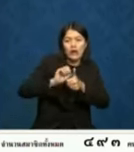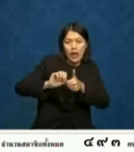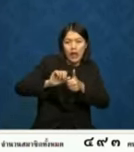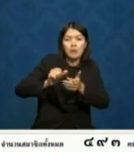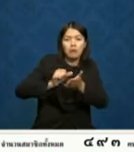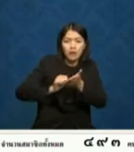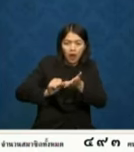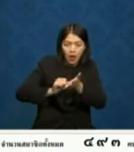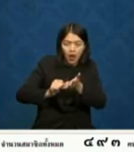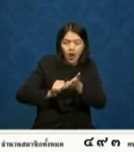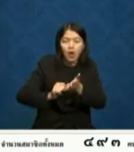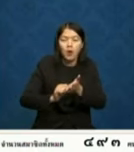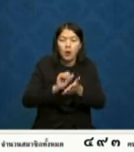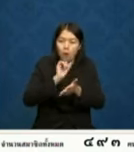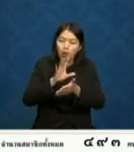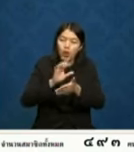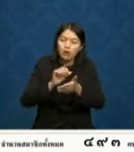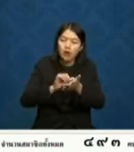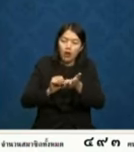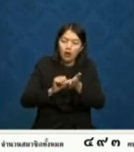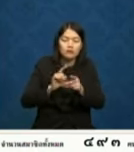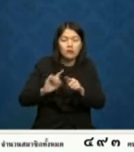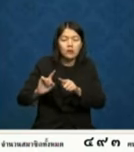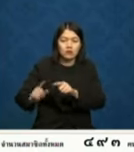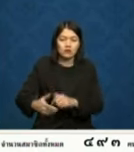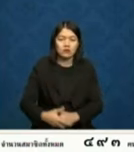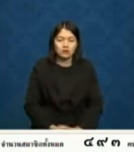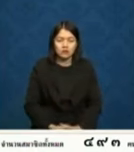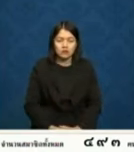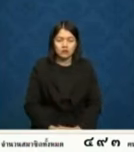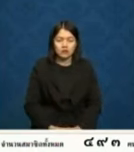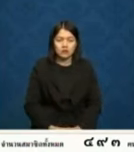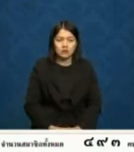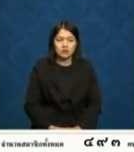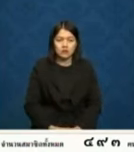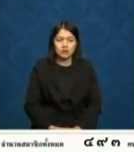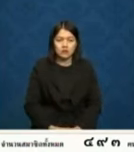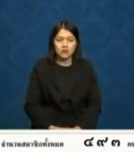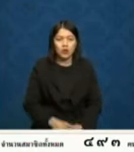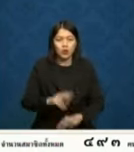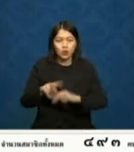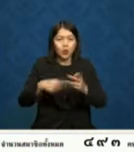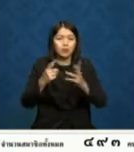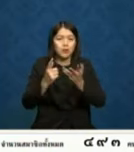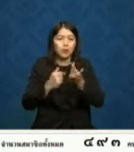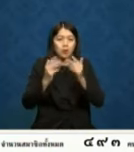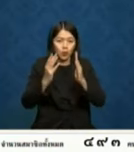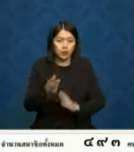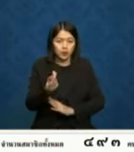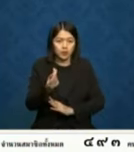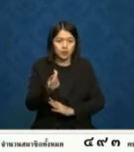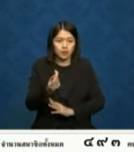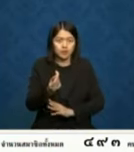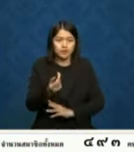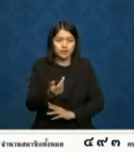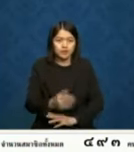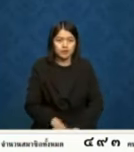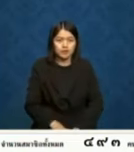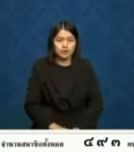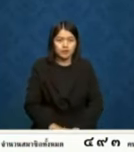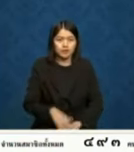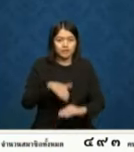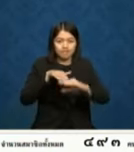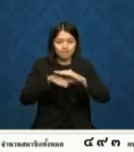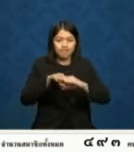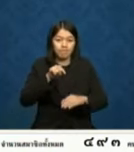เห็นและผู้แปรยติที่ขอสงวนคำแปรยตินะครับกลงมติขอตรวจสอบองค์ประชุมอีกครั้งนึงนะครับท่านสมาชิกอ